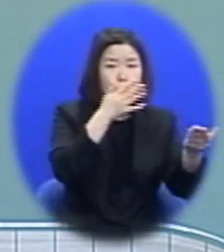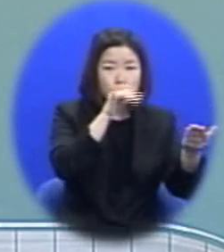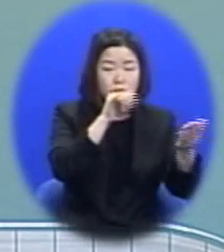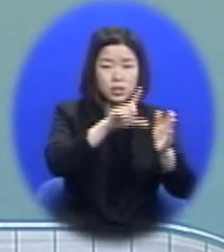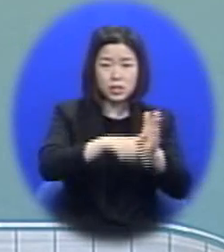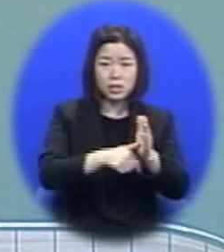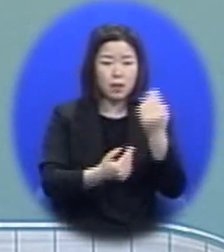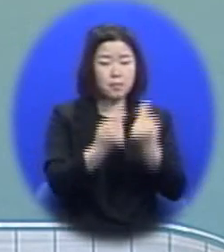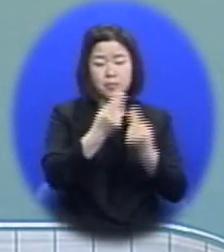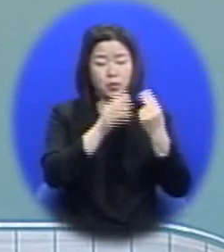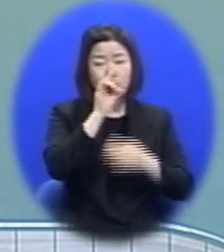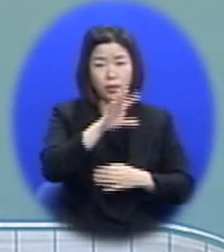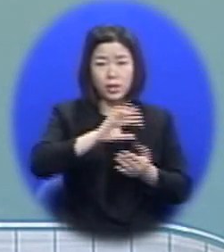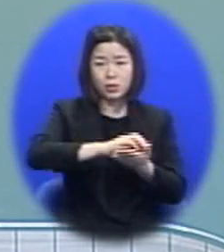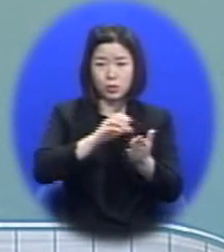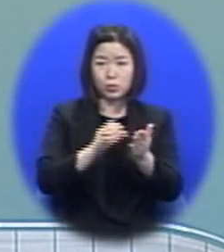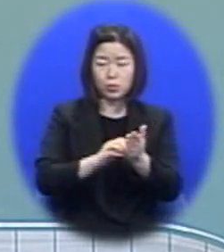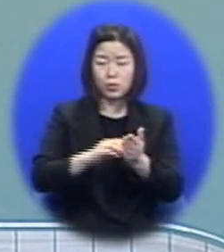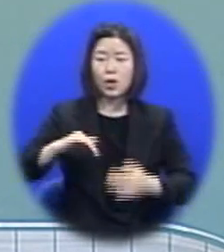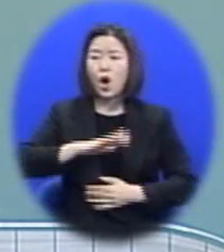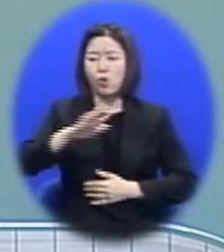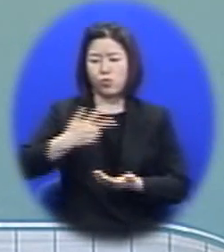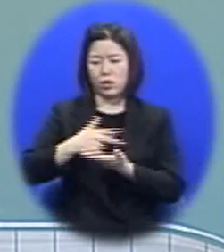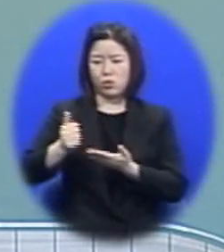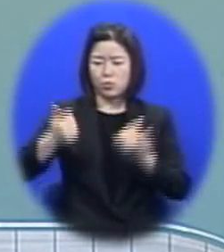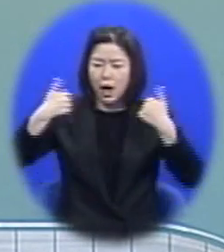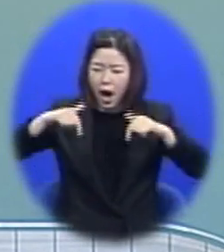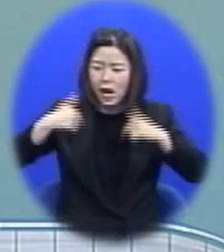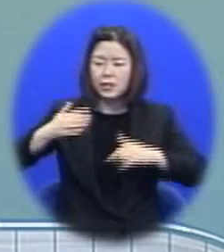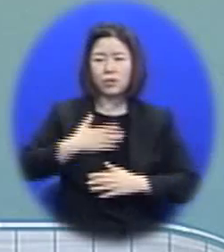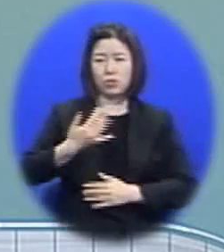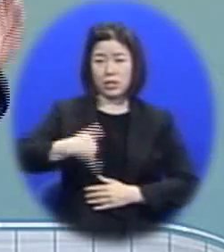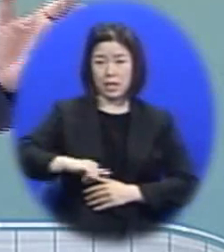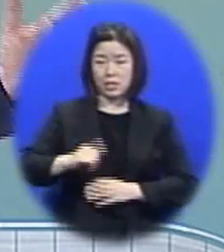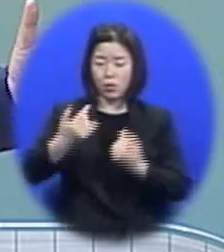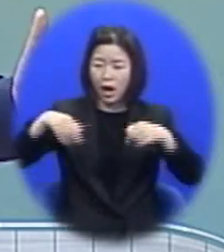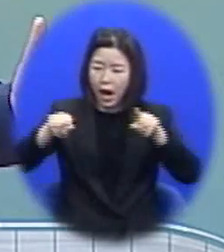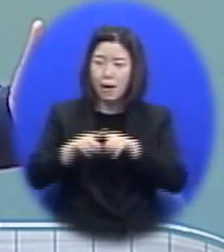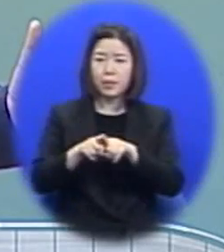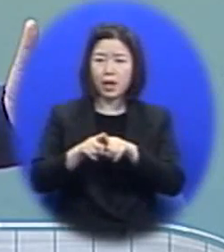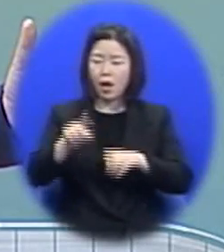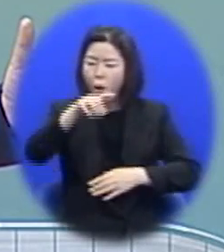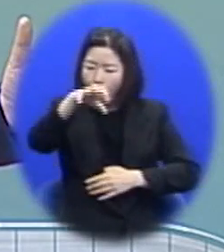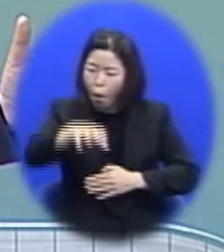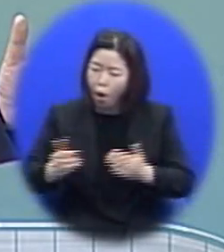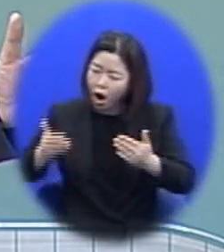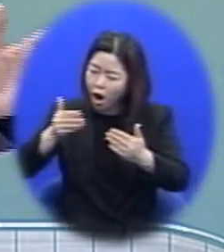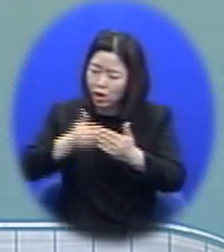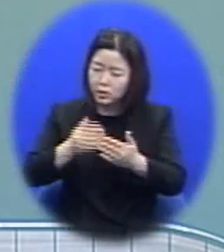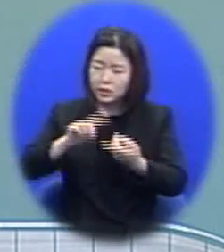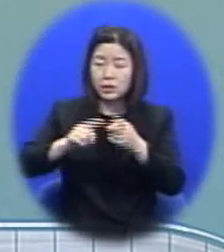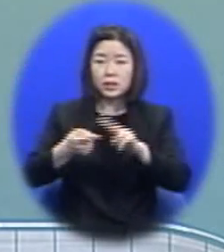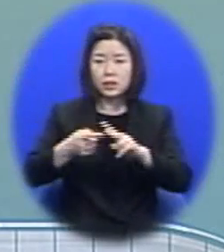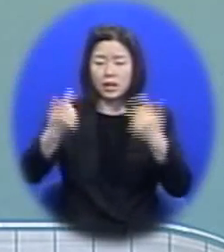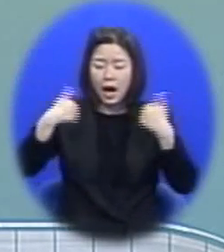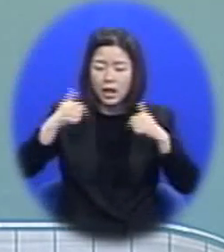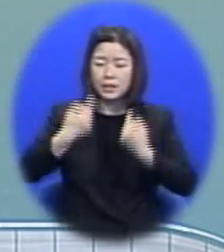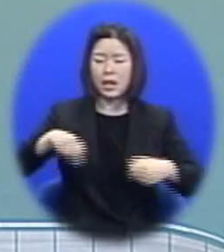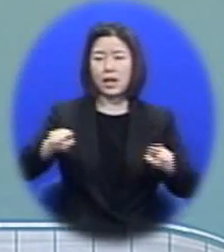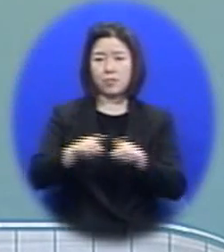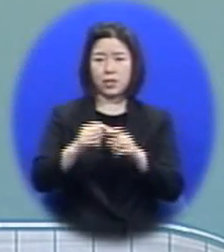우리 주님은 우리 자녀와 언제나 같이 하시고 어디까지나 같이 계십니다 우리 자녀